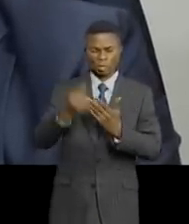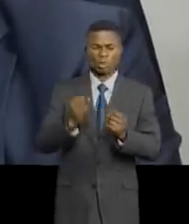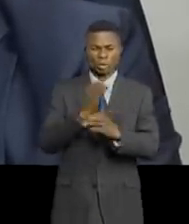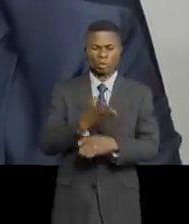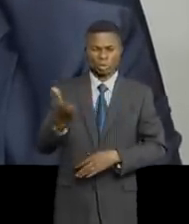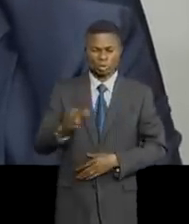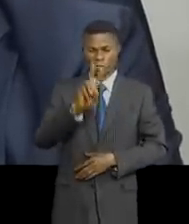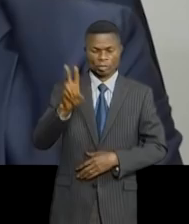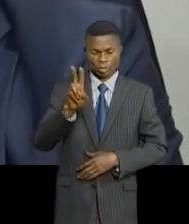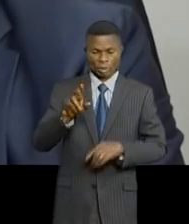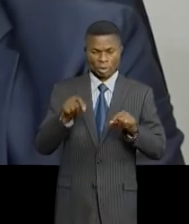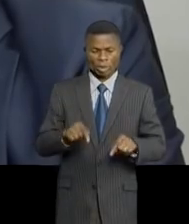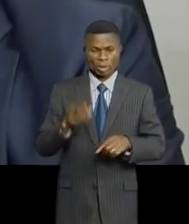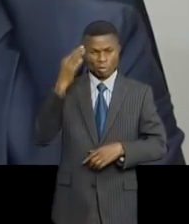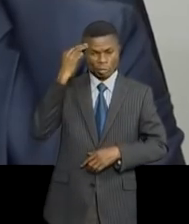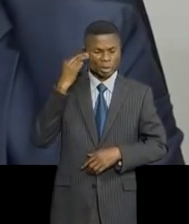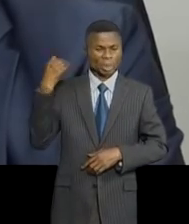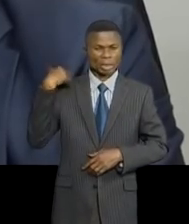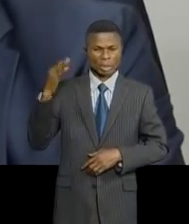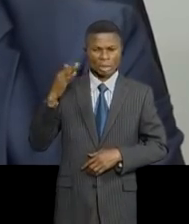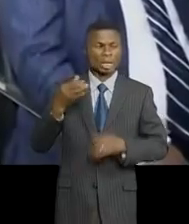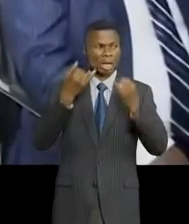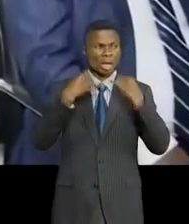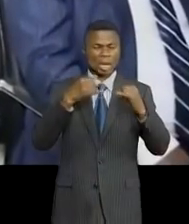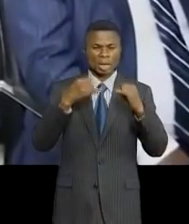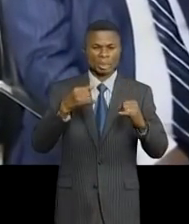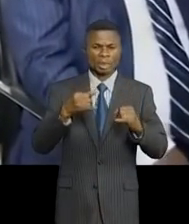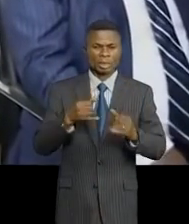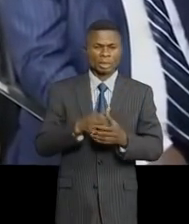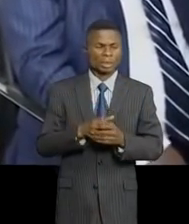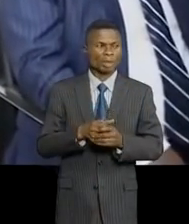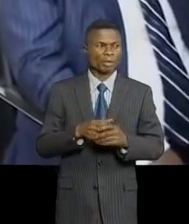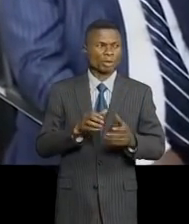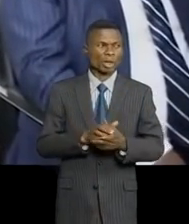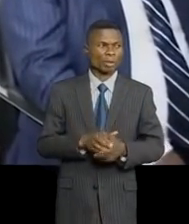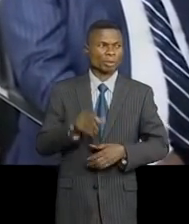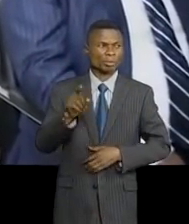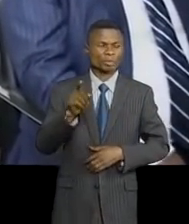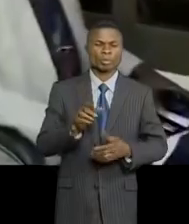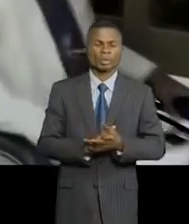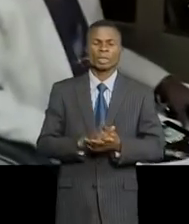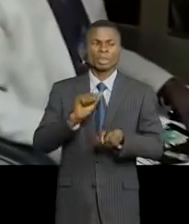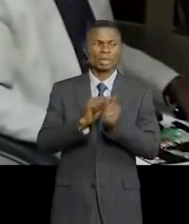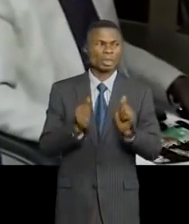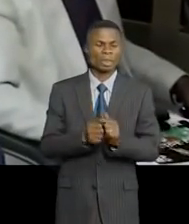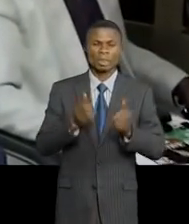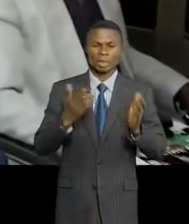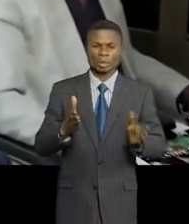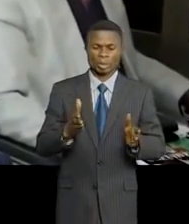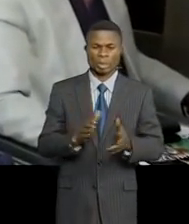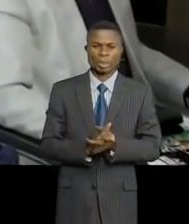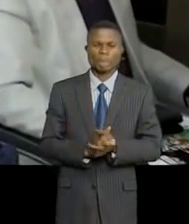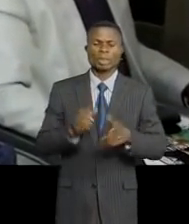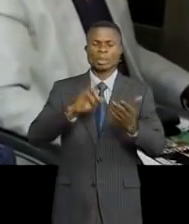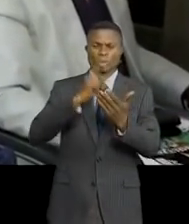Ce vendredi, le ministre d'État a été informé de la levée de suspension du décaissement des fonds du projet BAT. L'activation des comptes